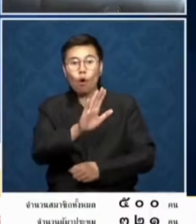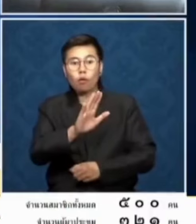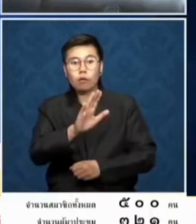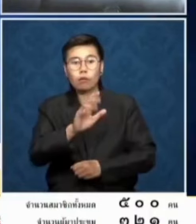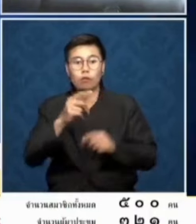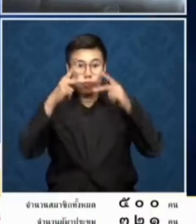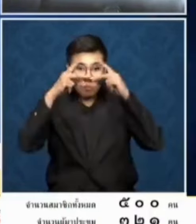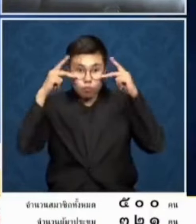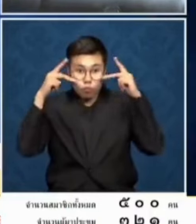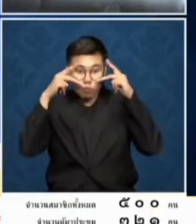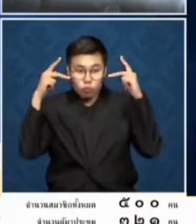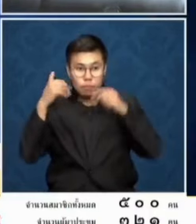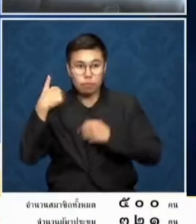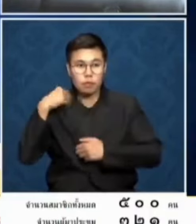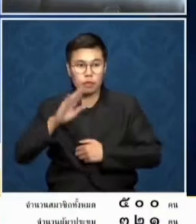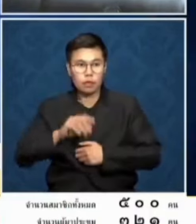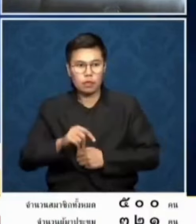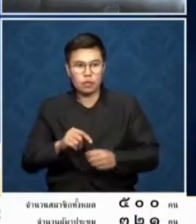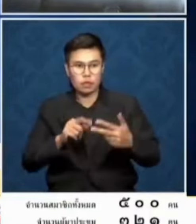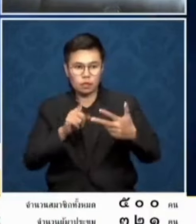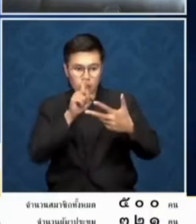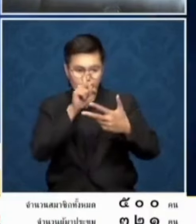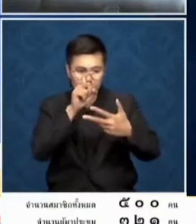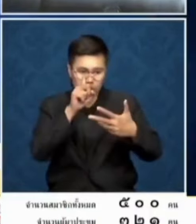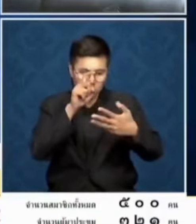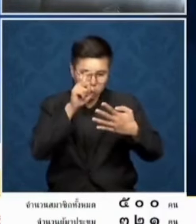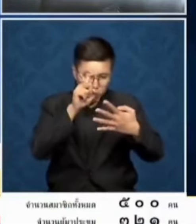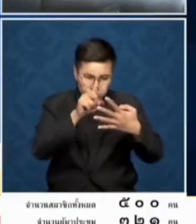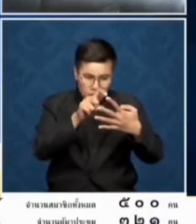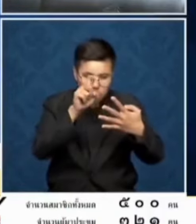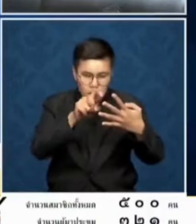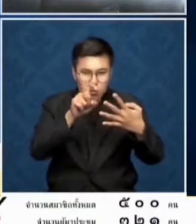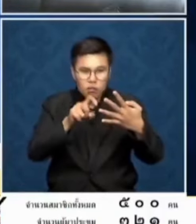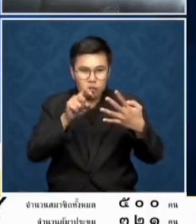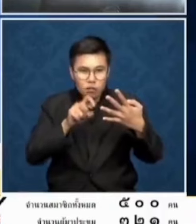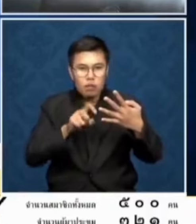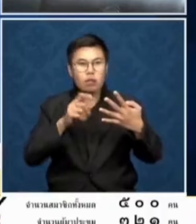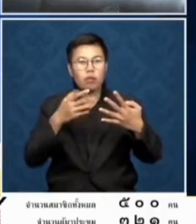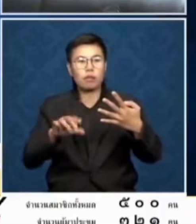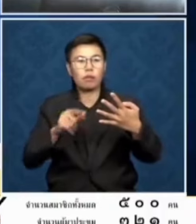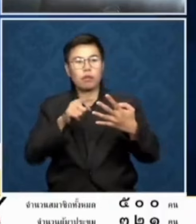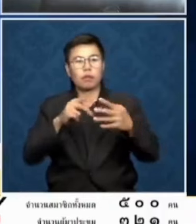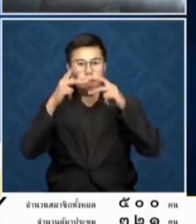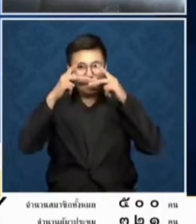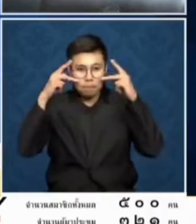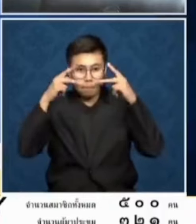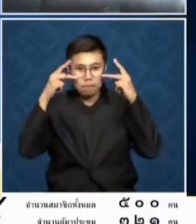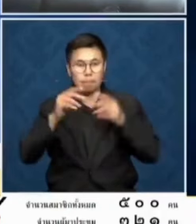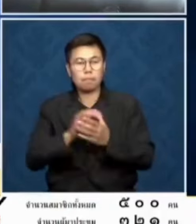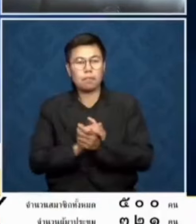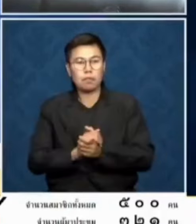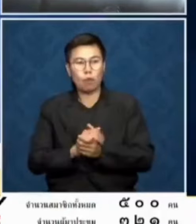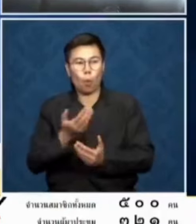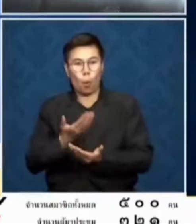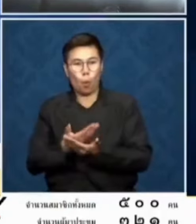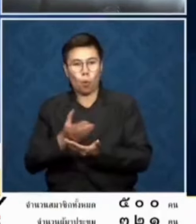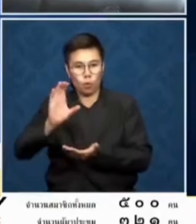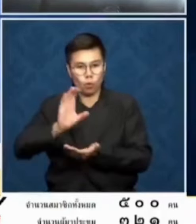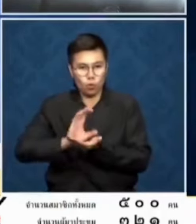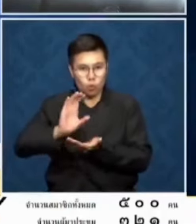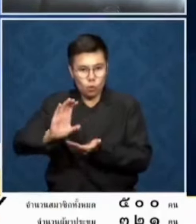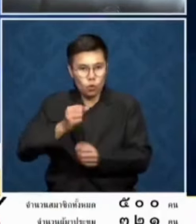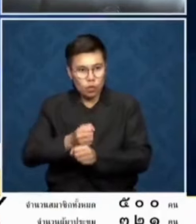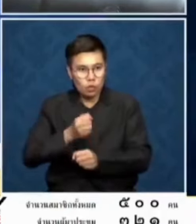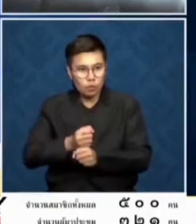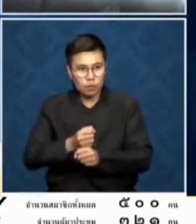คะไลน์แอดประมาณ 4-5 ไลน์แอดที่แอดไปเนี่ยเป็นมิจฉาชีพหมดเลยมิจฉาชีพยิงแอดมิจฉาชีพทำไลน์แอดด้วยลงทุนมากนะคะแล้วก็ทำหน้าท